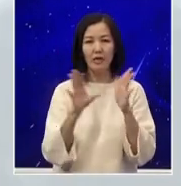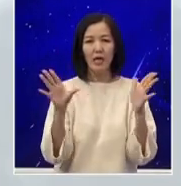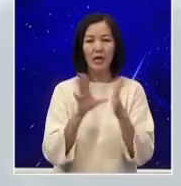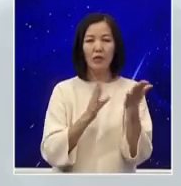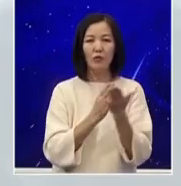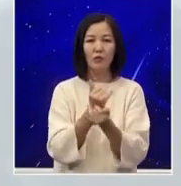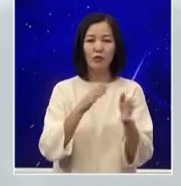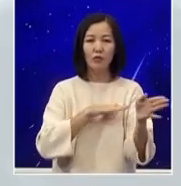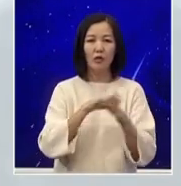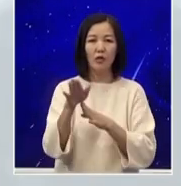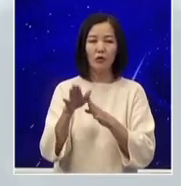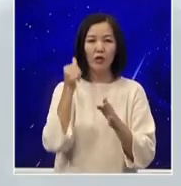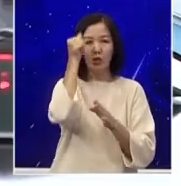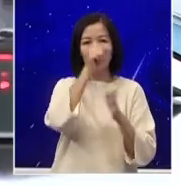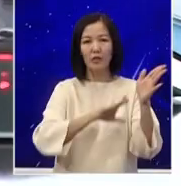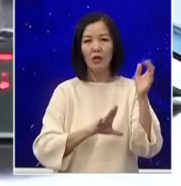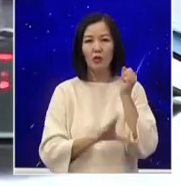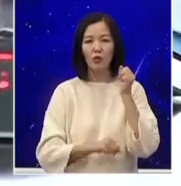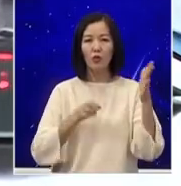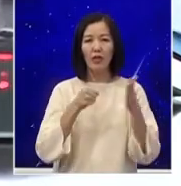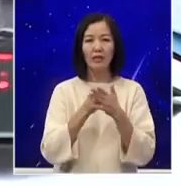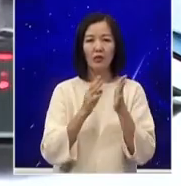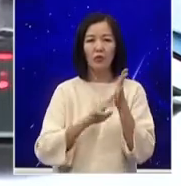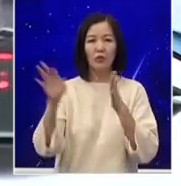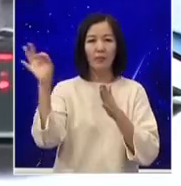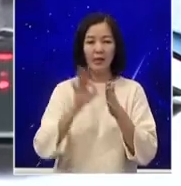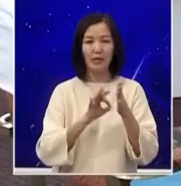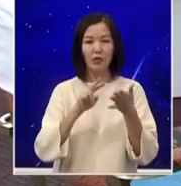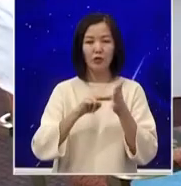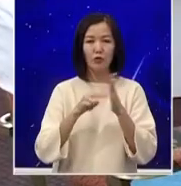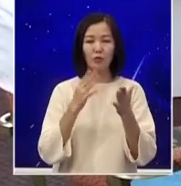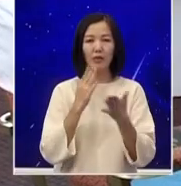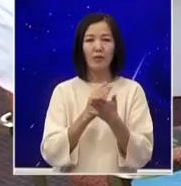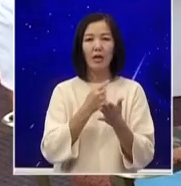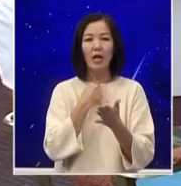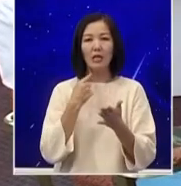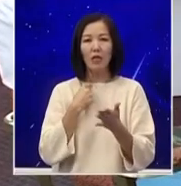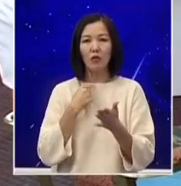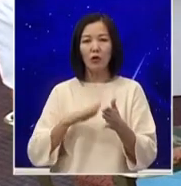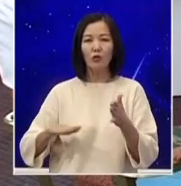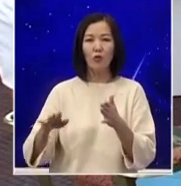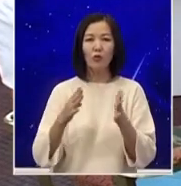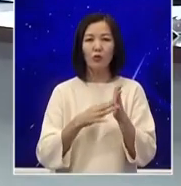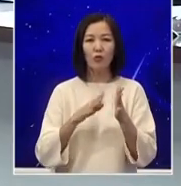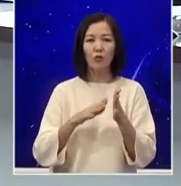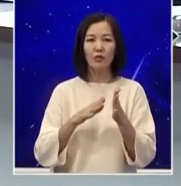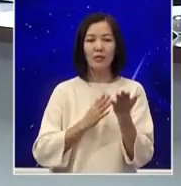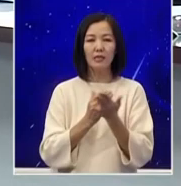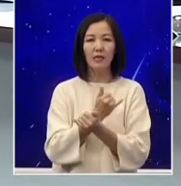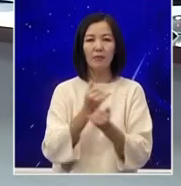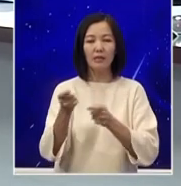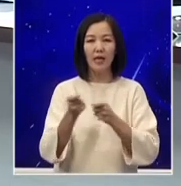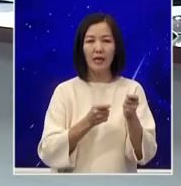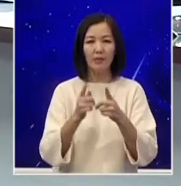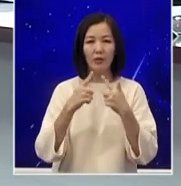электронды түрде жүзеге асуда. Жыл соңына дейін 90%-ке жеткізу жоспарда. Талдықорған мен өңірдің 9 аймағында сервистік